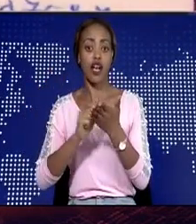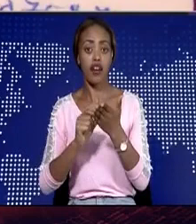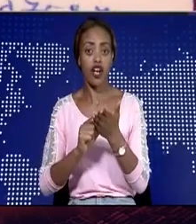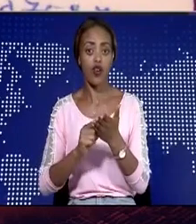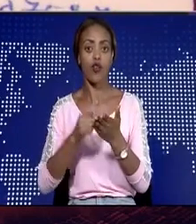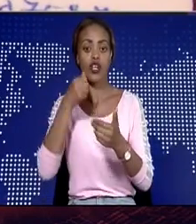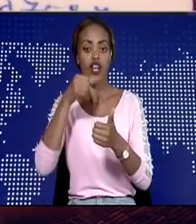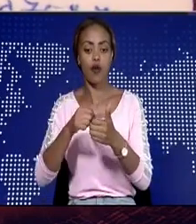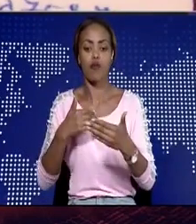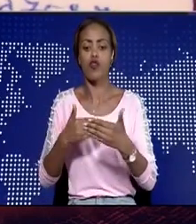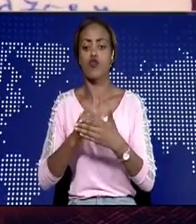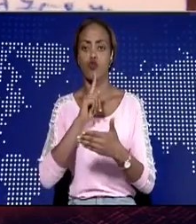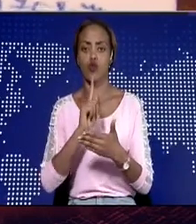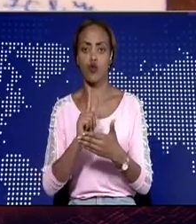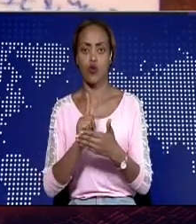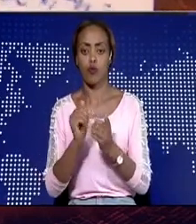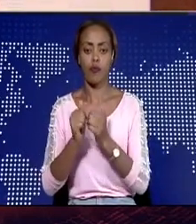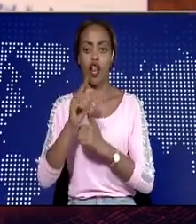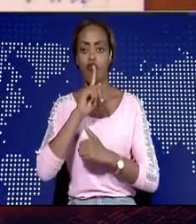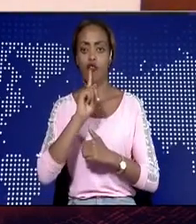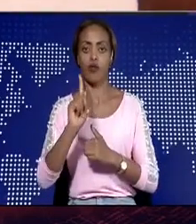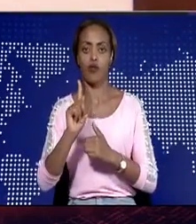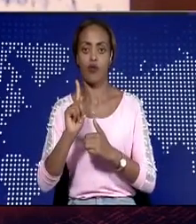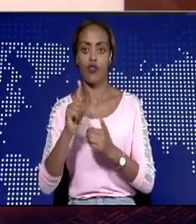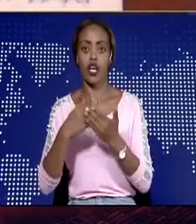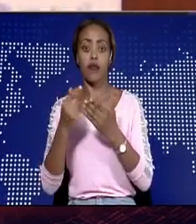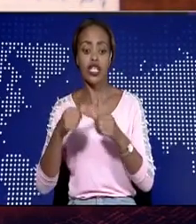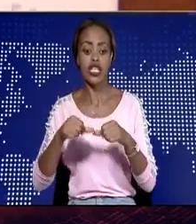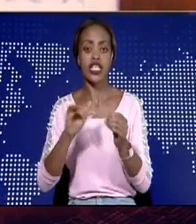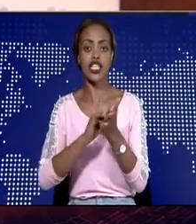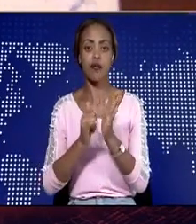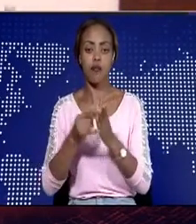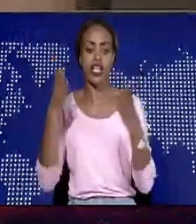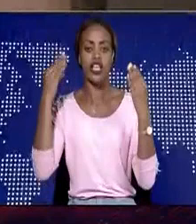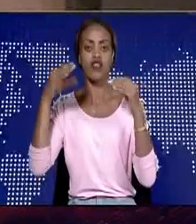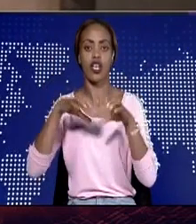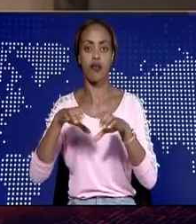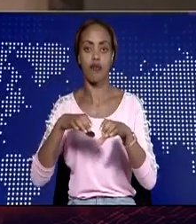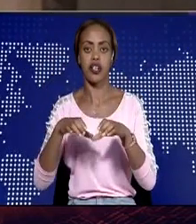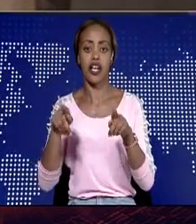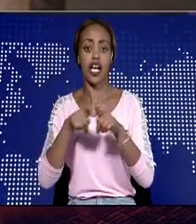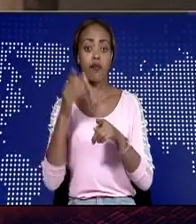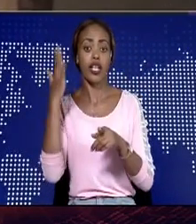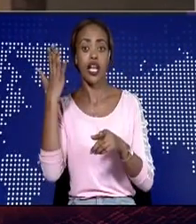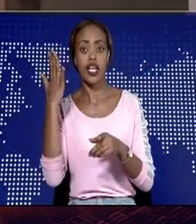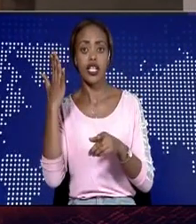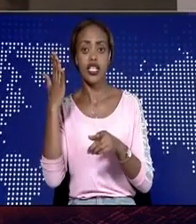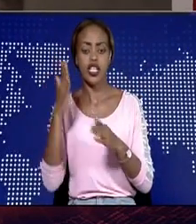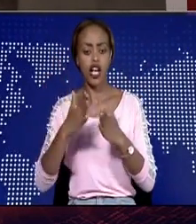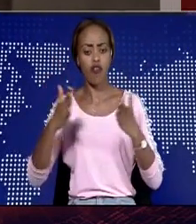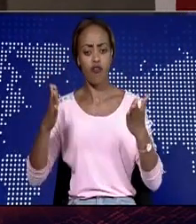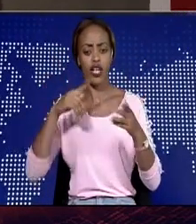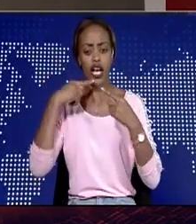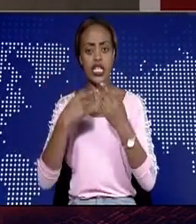በፂሑኒ ማለፊያ እዩ ንወትሩ ከምኡ ከም እትቕፅል ድማ እየ ተስፋ ዝገብር ከምቲ ናትካ ዓይነት ገፊሕ